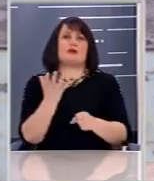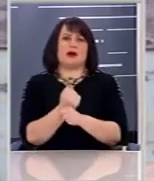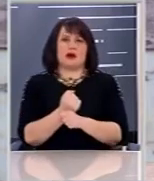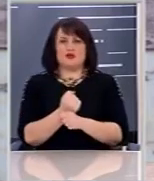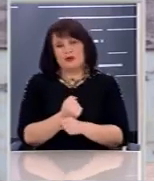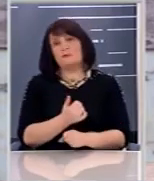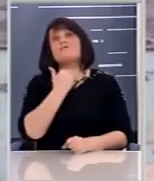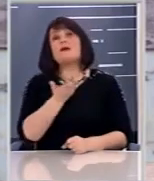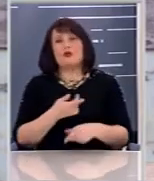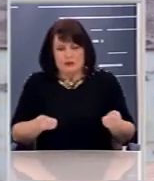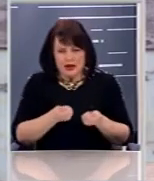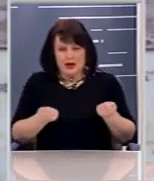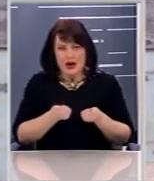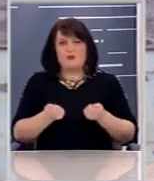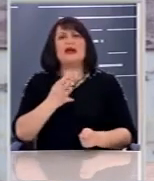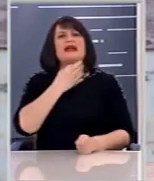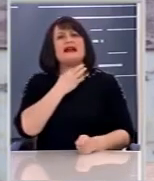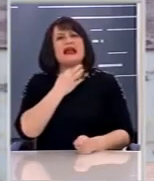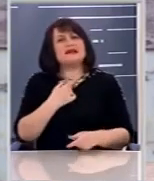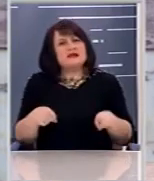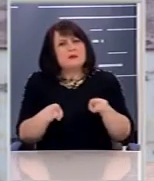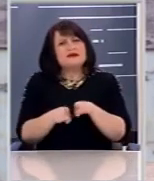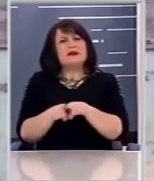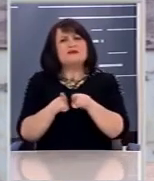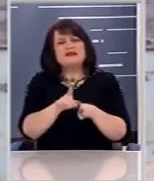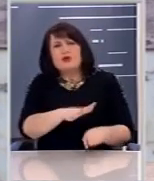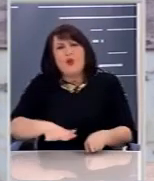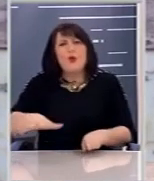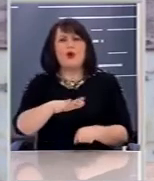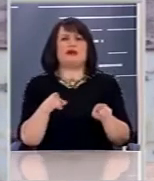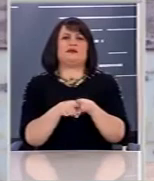και χρειάζεται να ενώσουμε τις φωνές μας όλες μαζί.